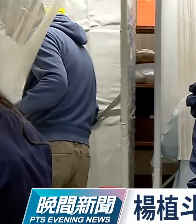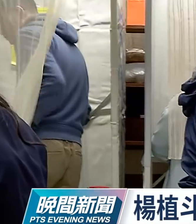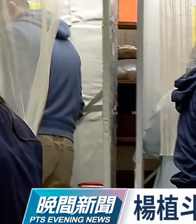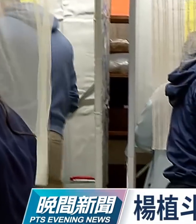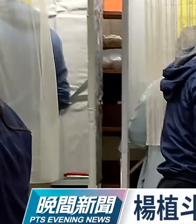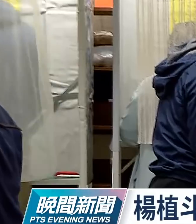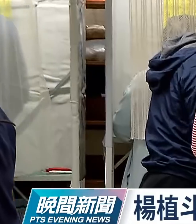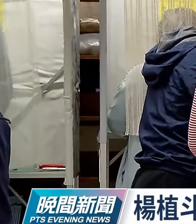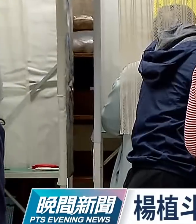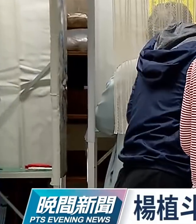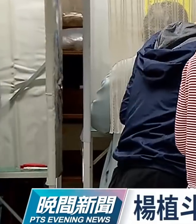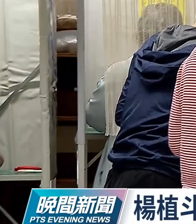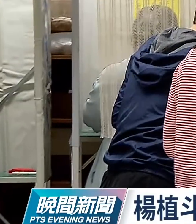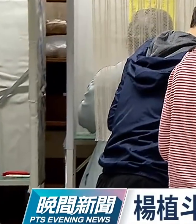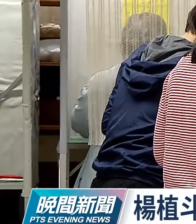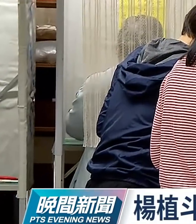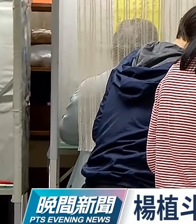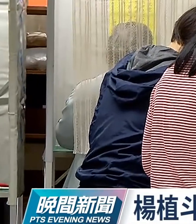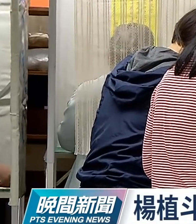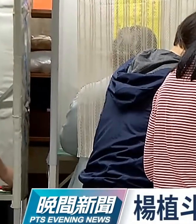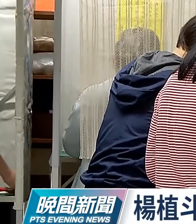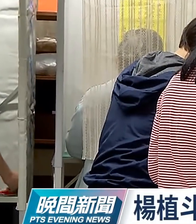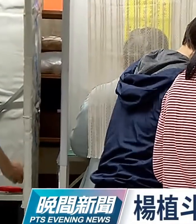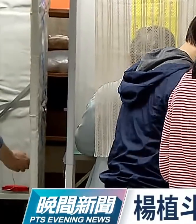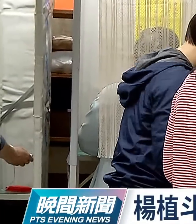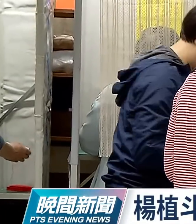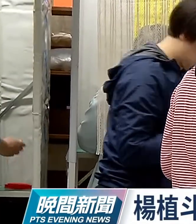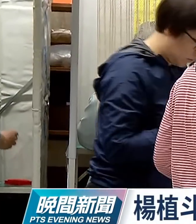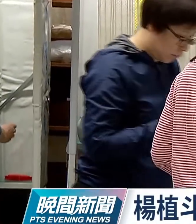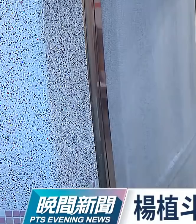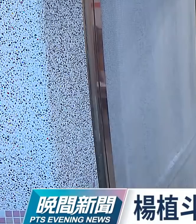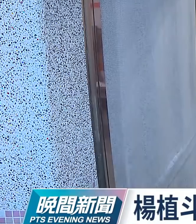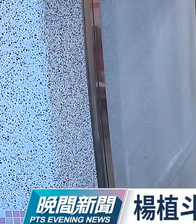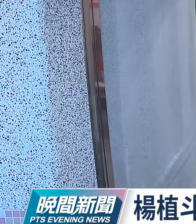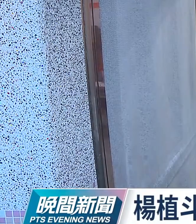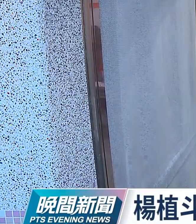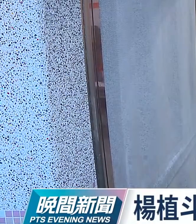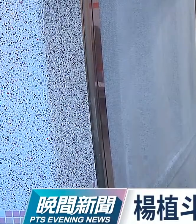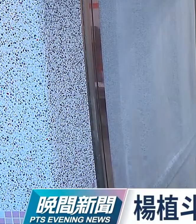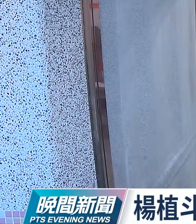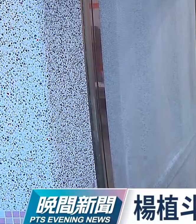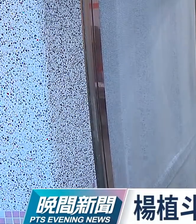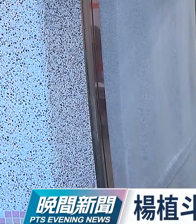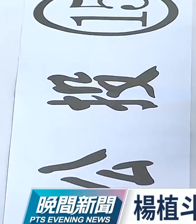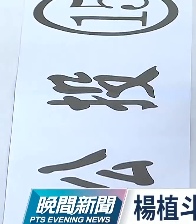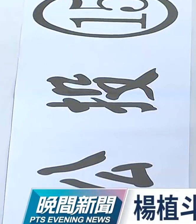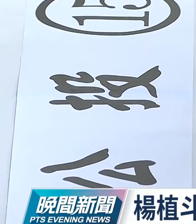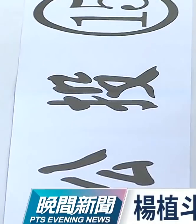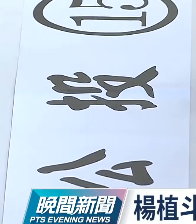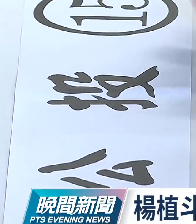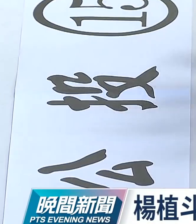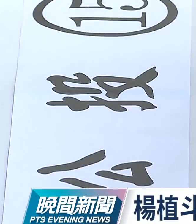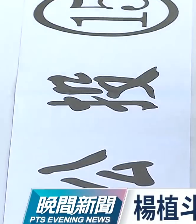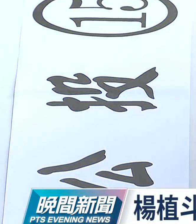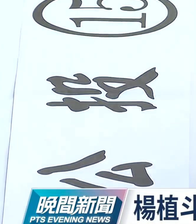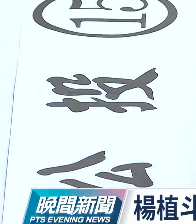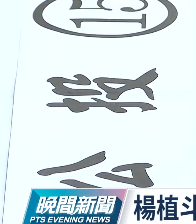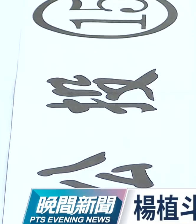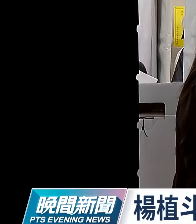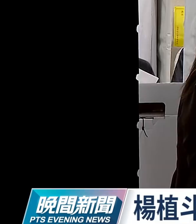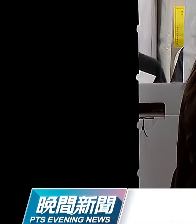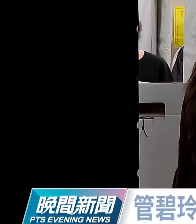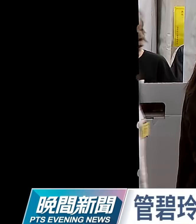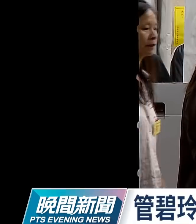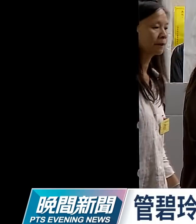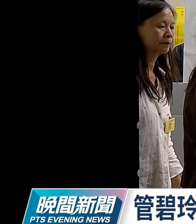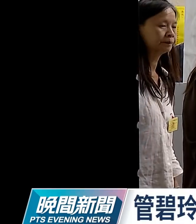玲。正方指出，公投不榜大选通过机会渺茫，是民进党在没收公投。反方则强调，不榜大选，